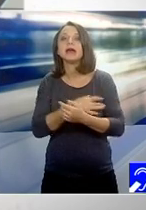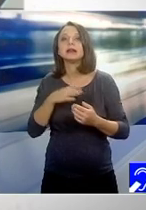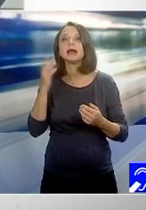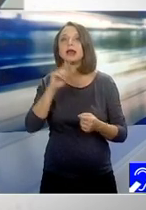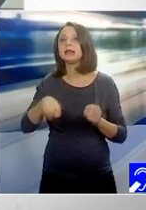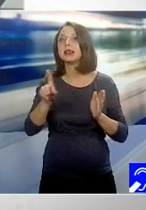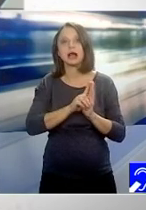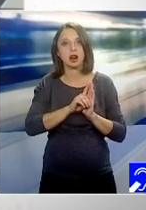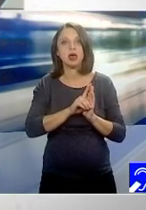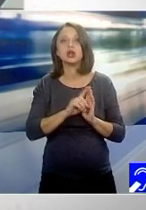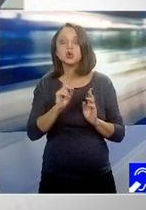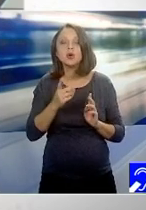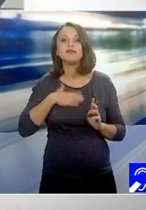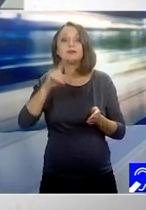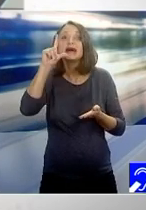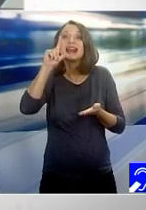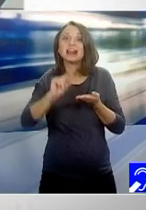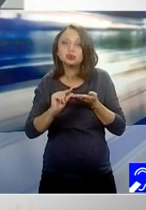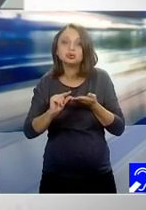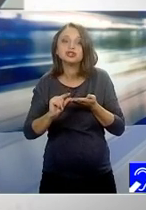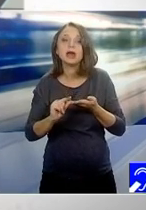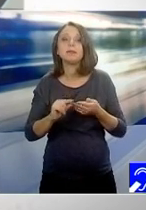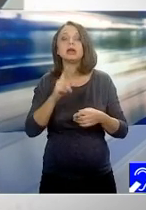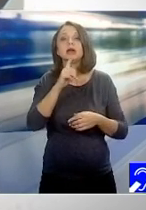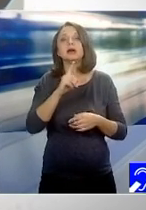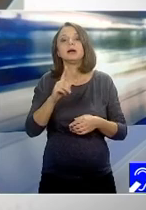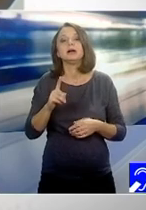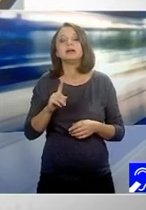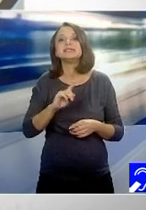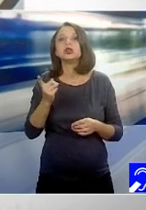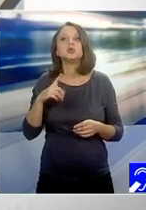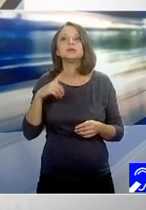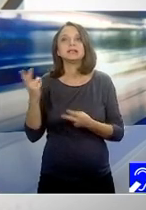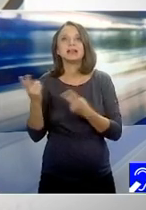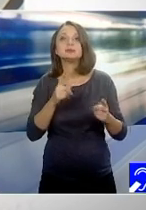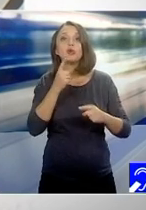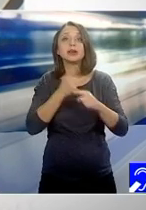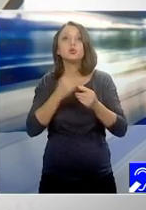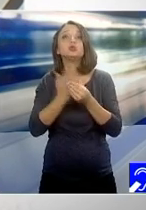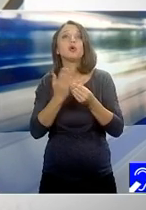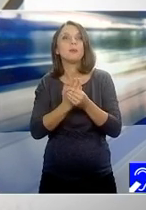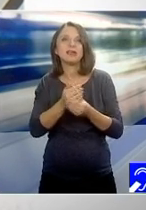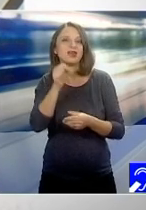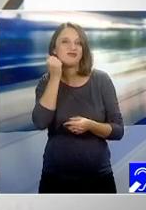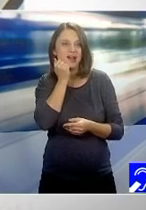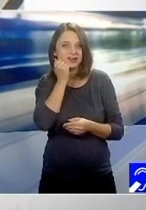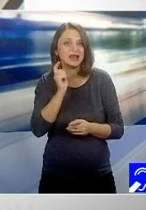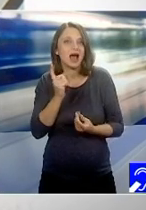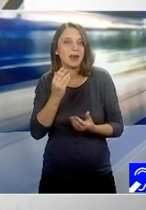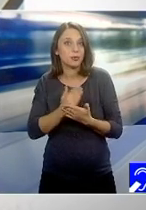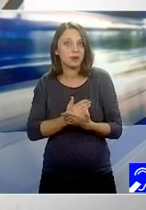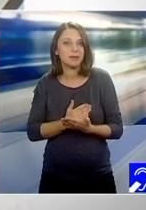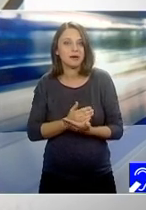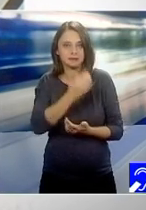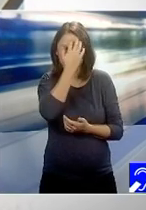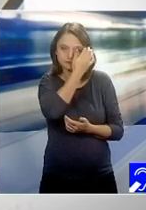ilegale. Adică să rămână, să nu se mai facă tăieri legale, să nu se transporte cu documente. Cred că cel mai mare lucru a fost